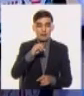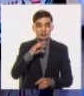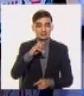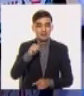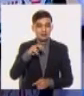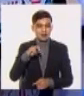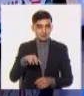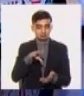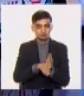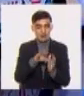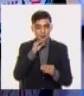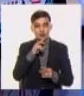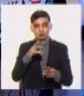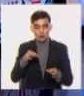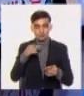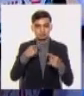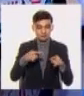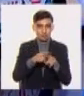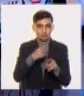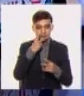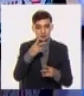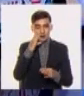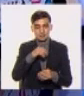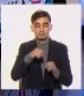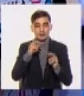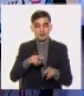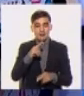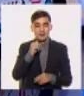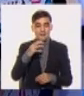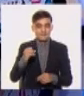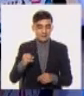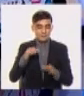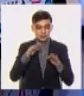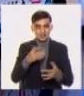Но трансляцию матча можно посмотреть в открытых кафе и ресторанах.